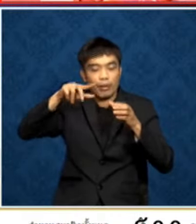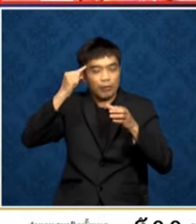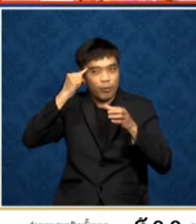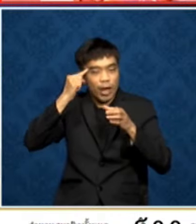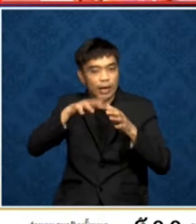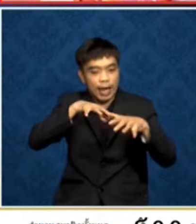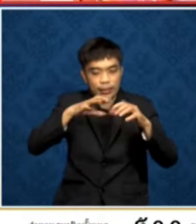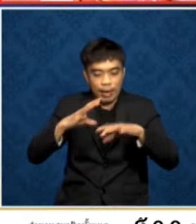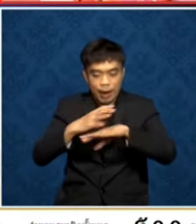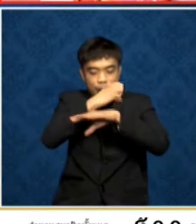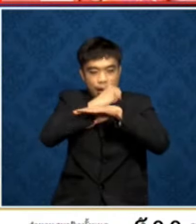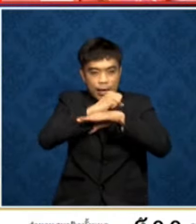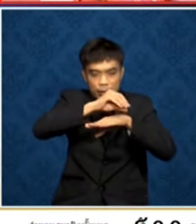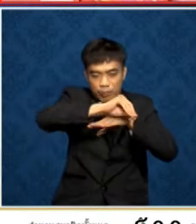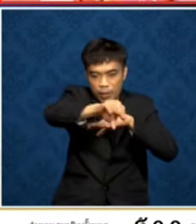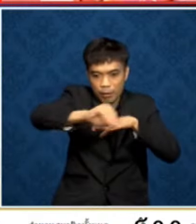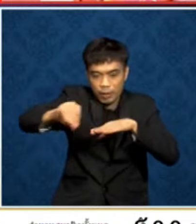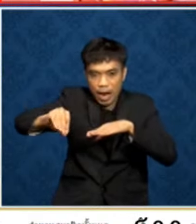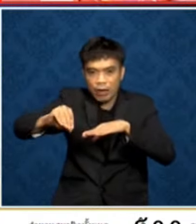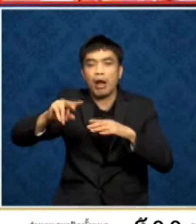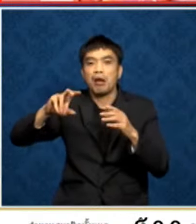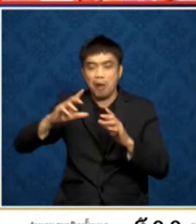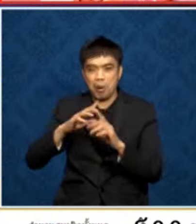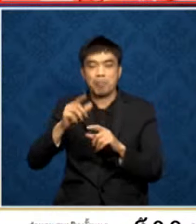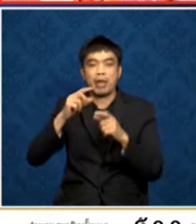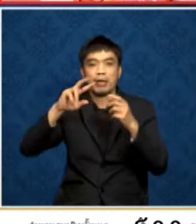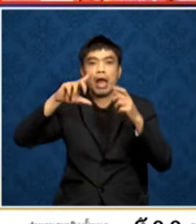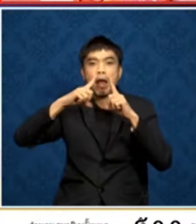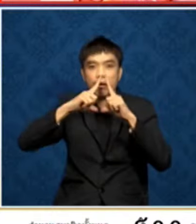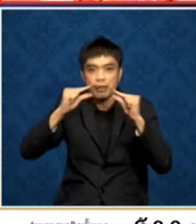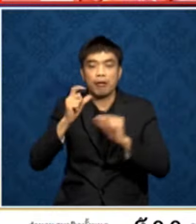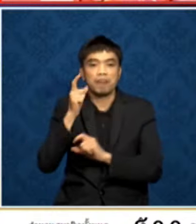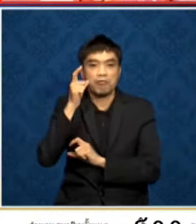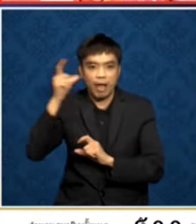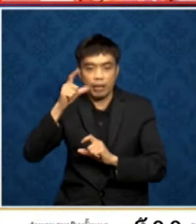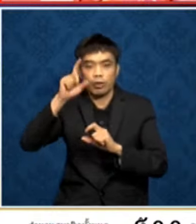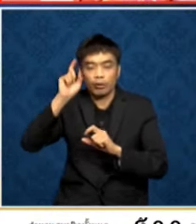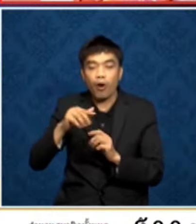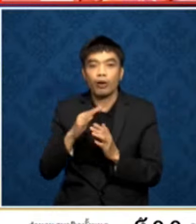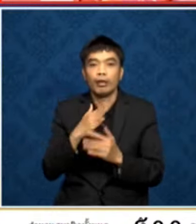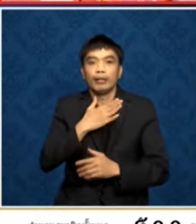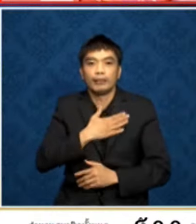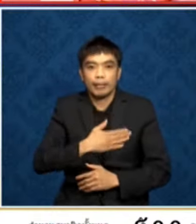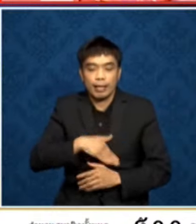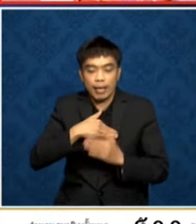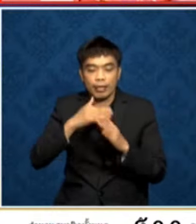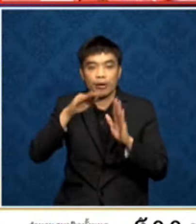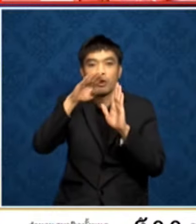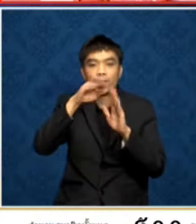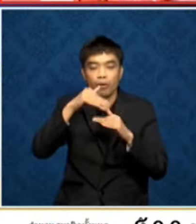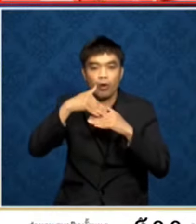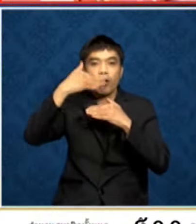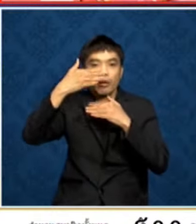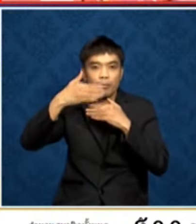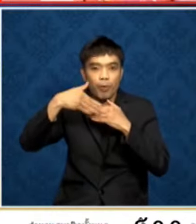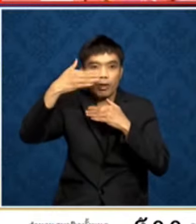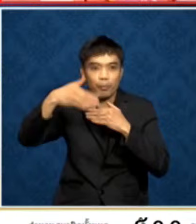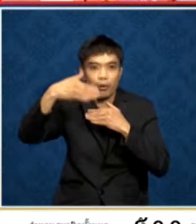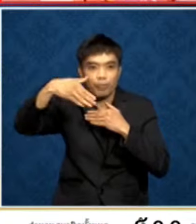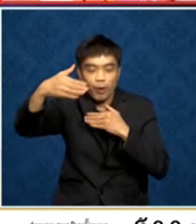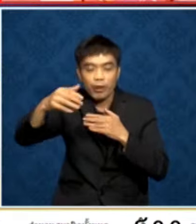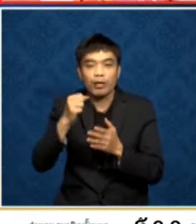คอยค่อยเป็นค่อยไปตามลำดับจะต้องมีการวางแผนช่วยเหลือช่วงเปลี่ยนผ่านอย่าง